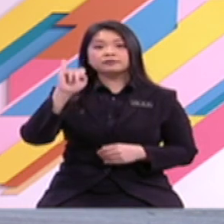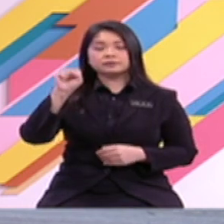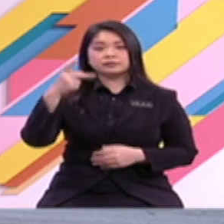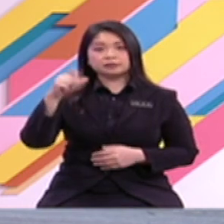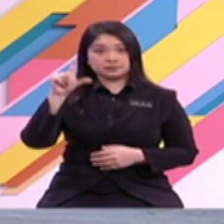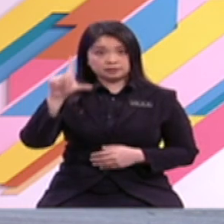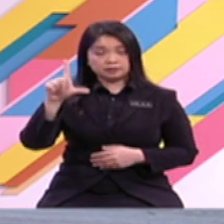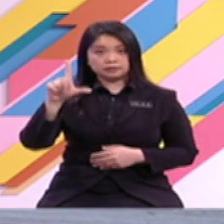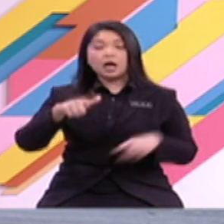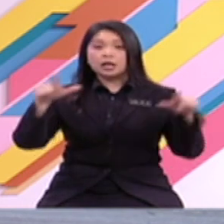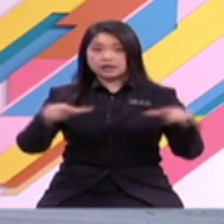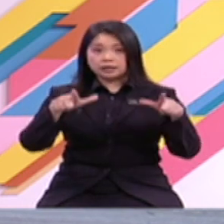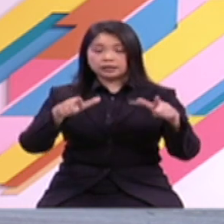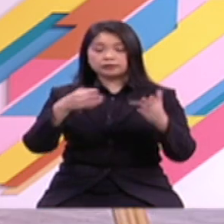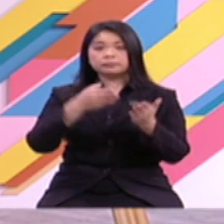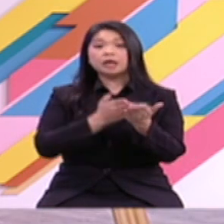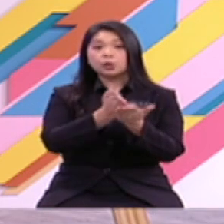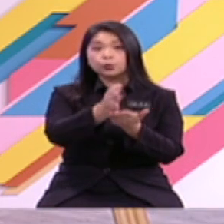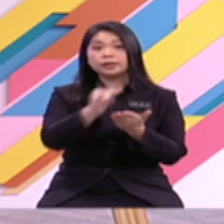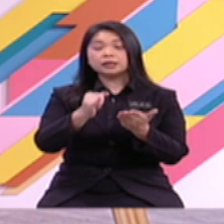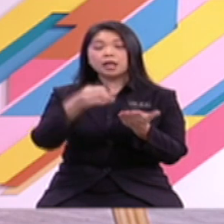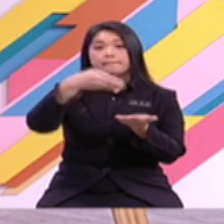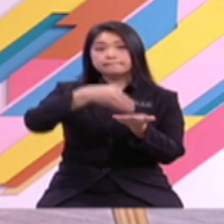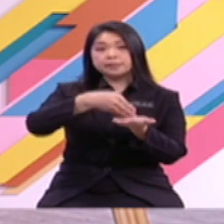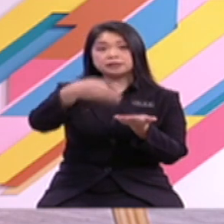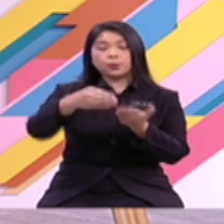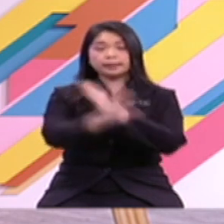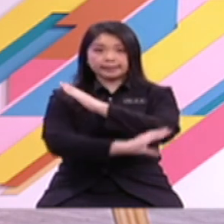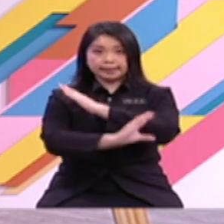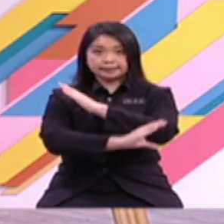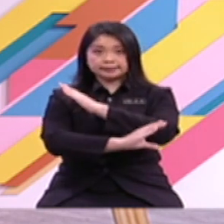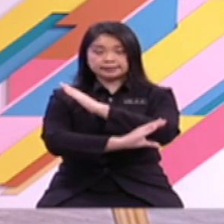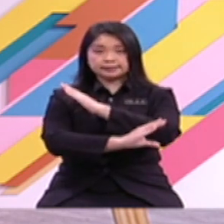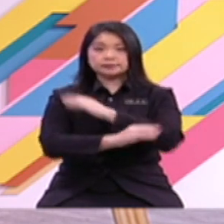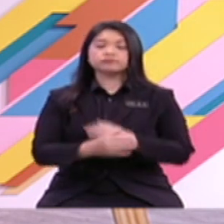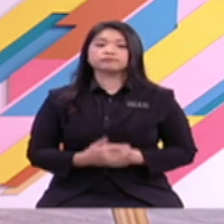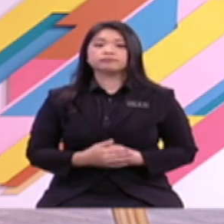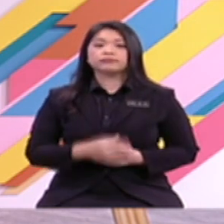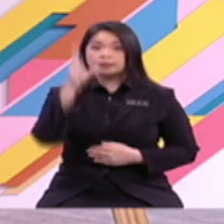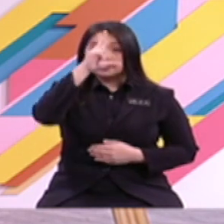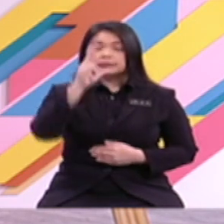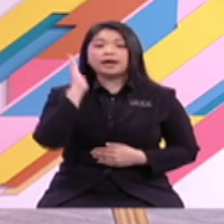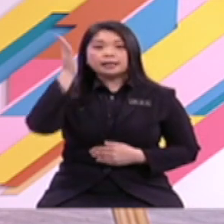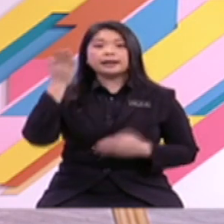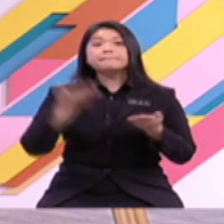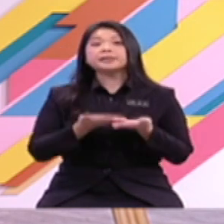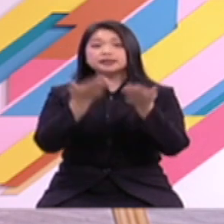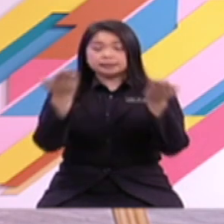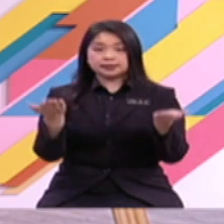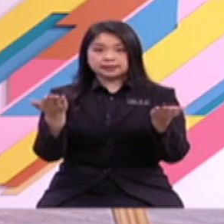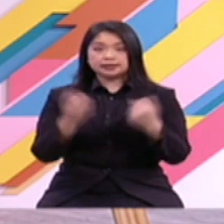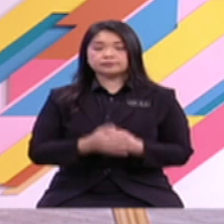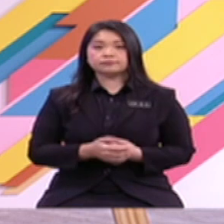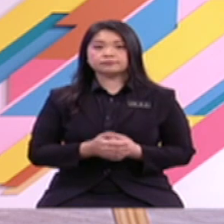kita laksanakan melalui belanjawan negara Oke kerajaan akan bentangkan belanja one setahun